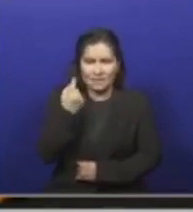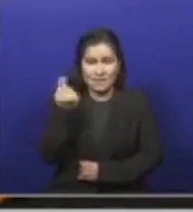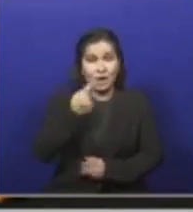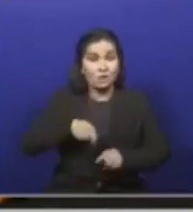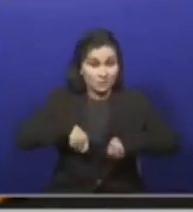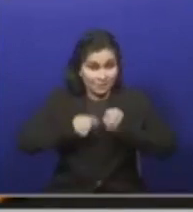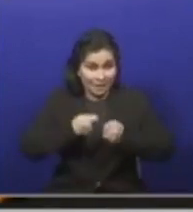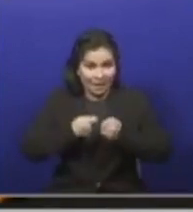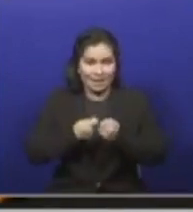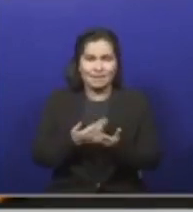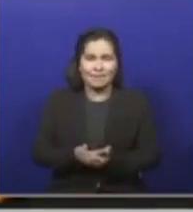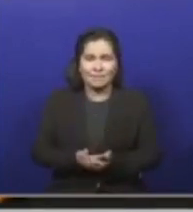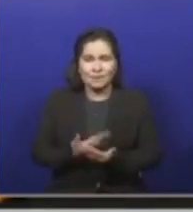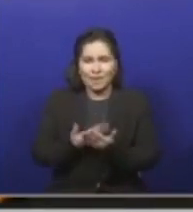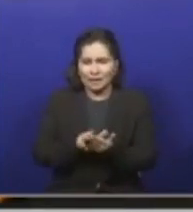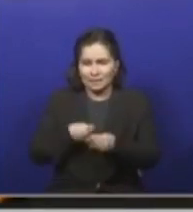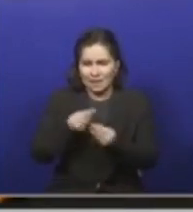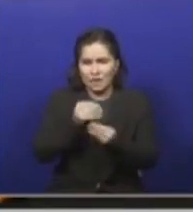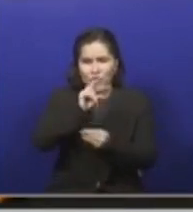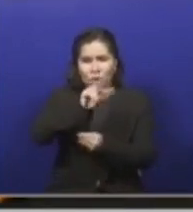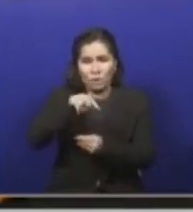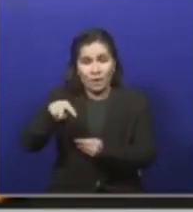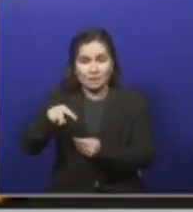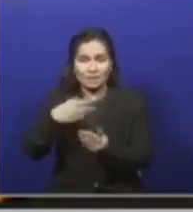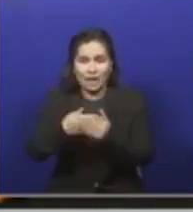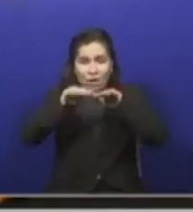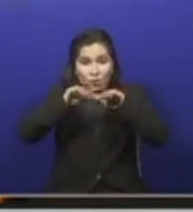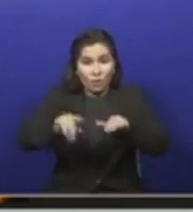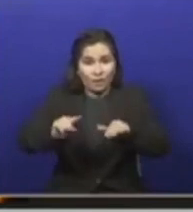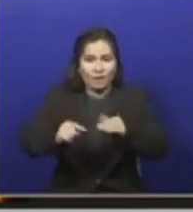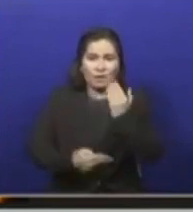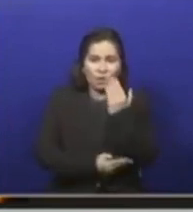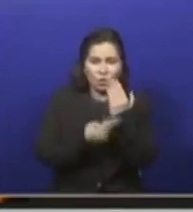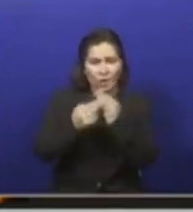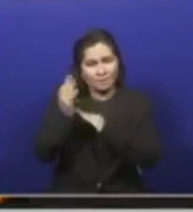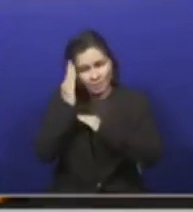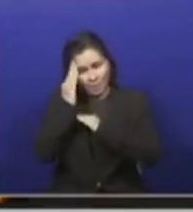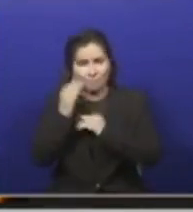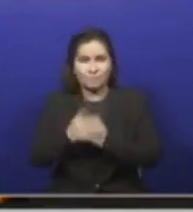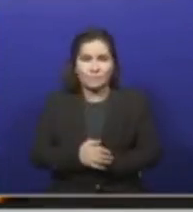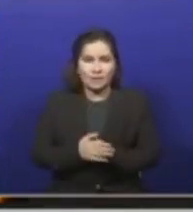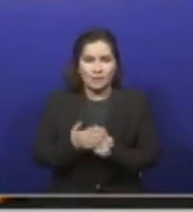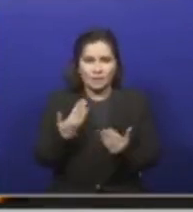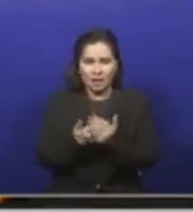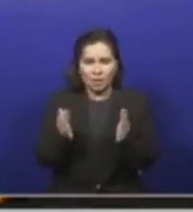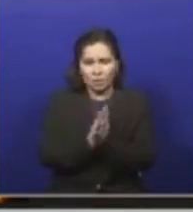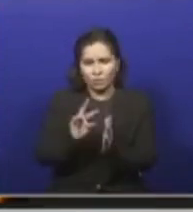งินนักท่องเที่ยวคนละ 2,000 บาทให้ไปใช้ลดค่าที่พักทั้งหมด 24,000 ล้านบา